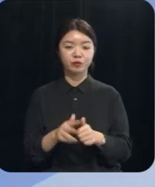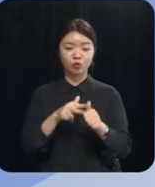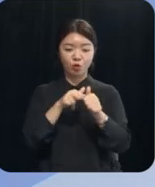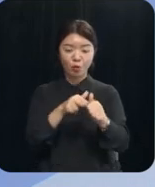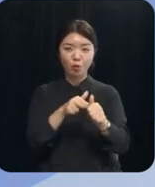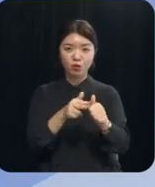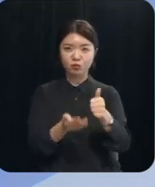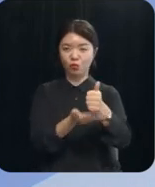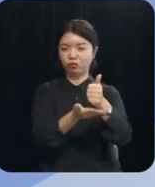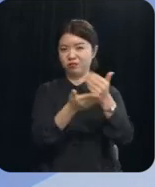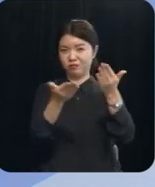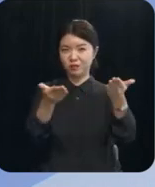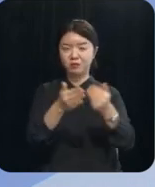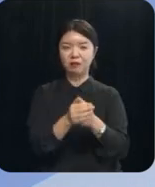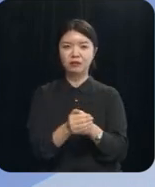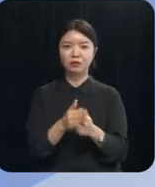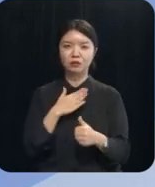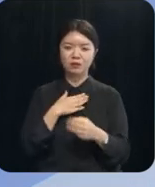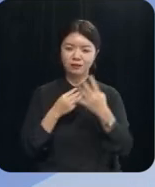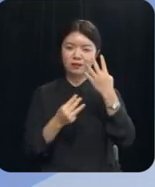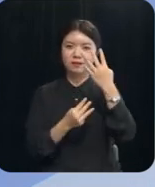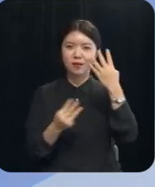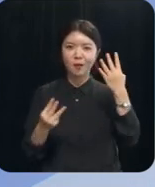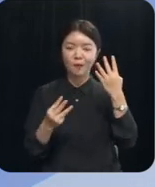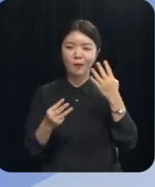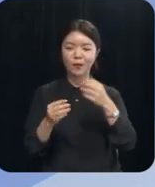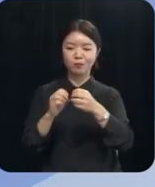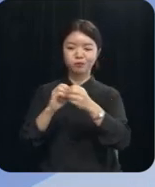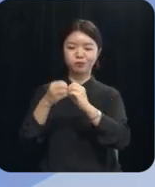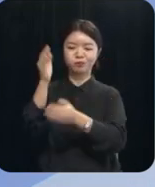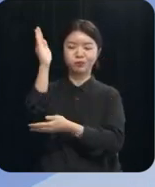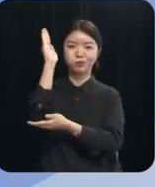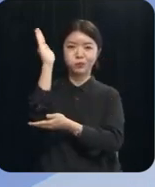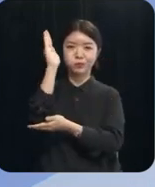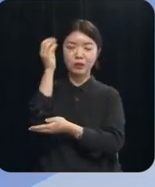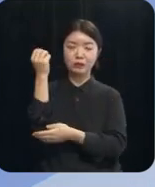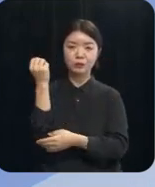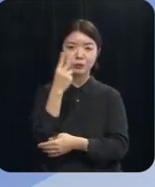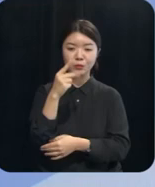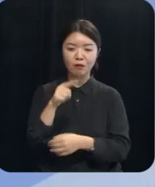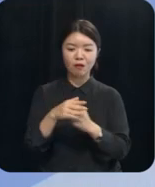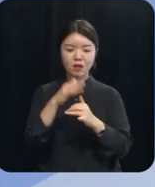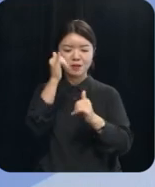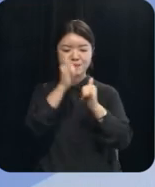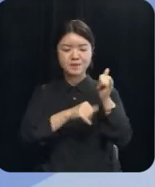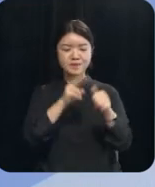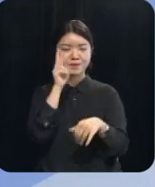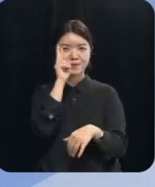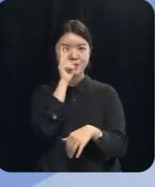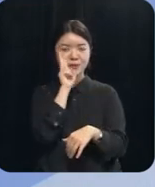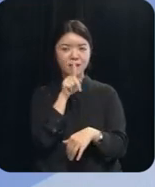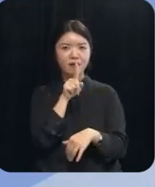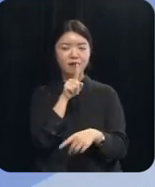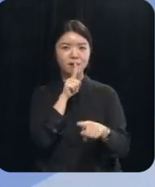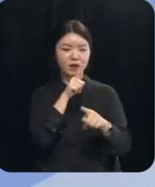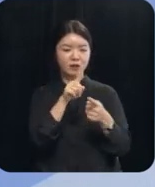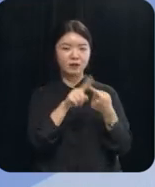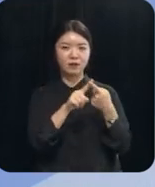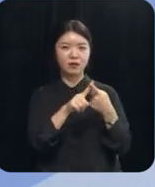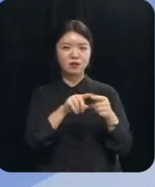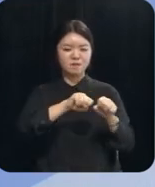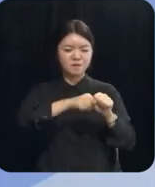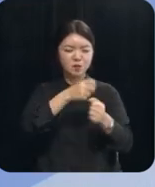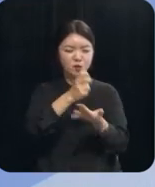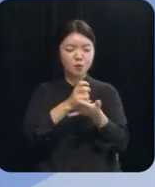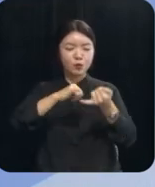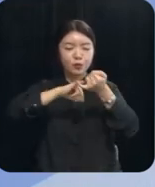후보들을 공천했습니다. 저는 4.3 왜곡과 폄훼를 하는 이런 분들에 대한 처벌법이